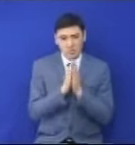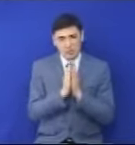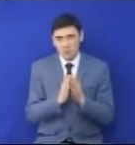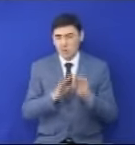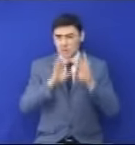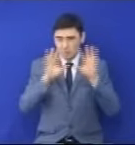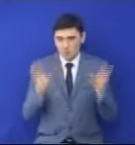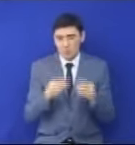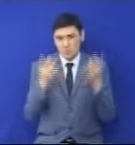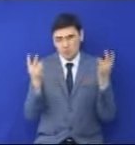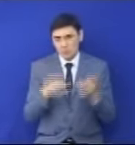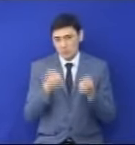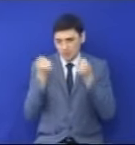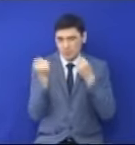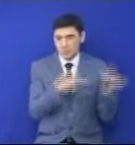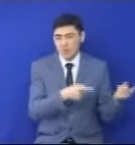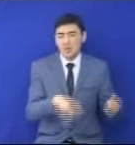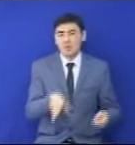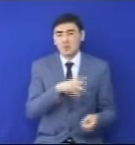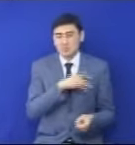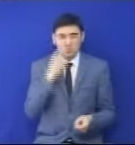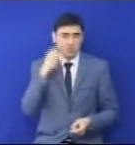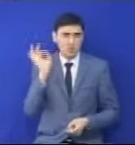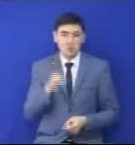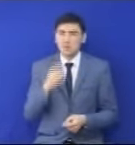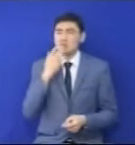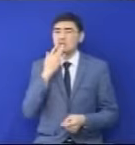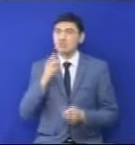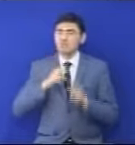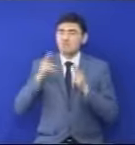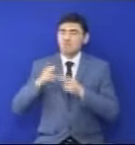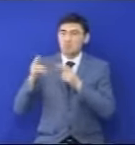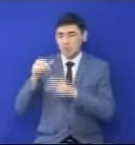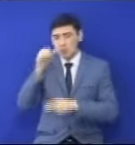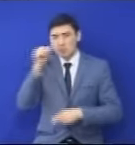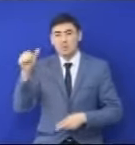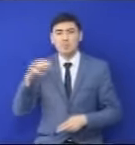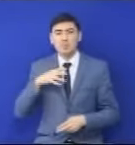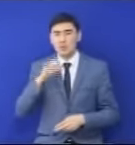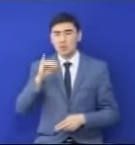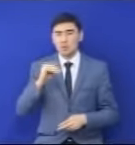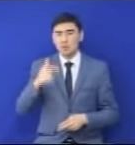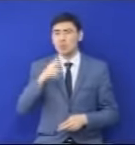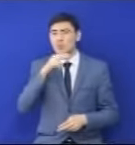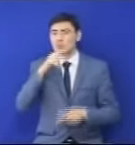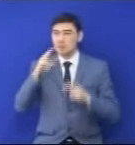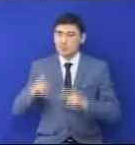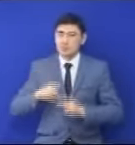программа. Біз енді алыс жақын шетелдерге барып жүрміз. Енді өткен жылы мына Корея мемлекетінде болған